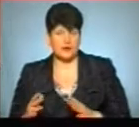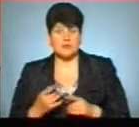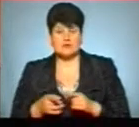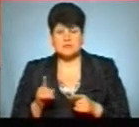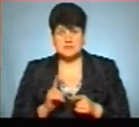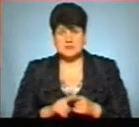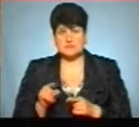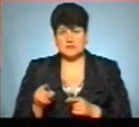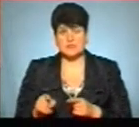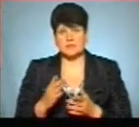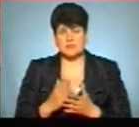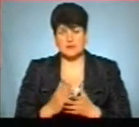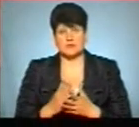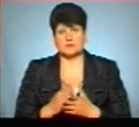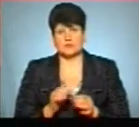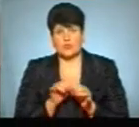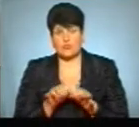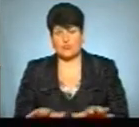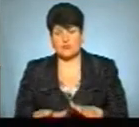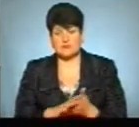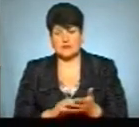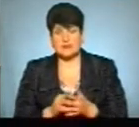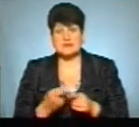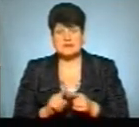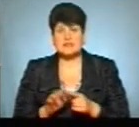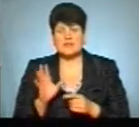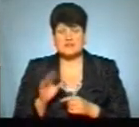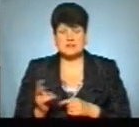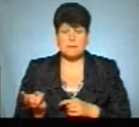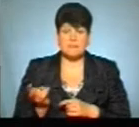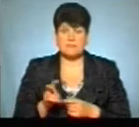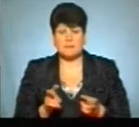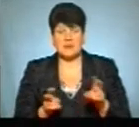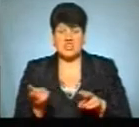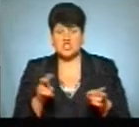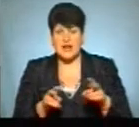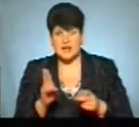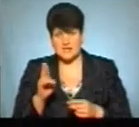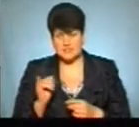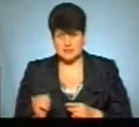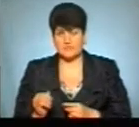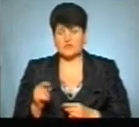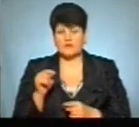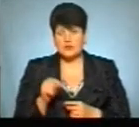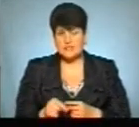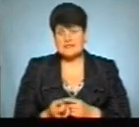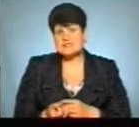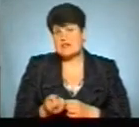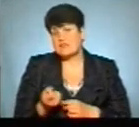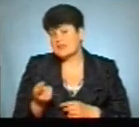шкідником, як коренева губка. Це все до нас пришельці, так звані інвазивні види. Вони в нас з'явилися чи то